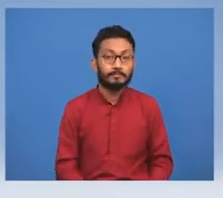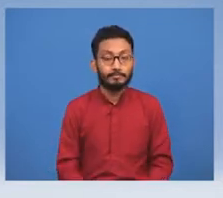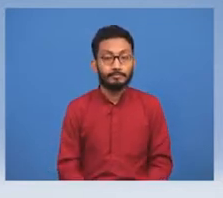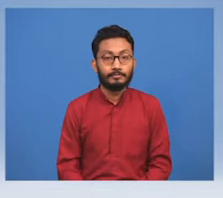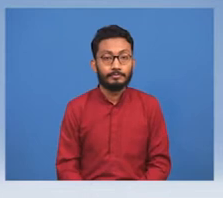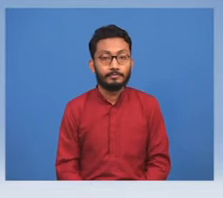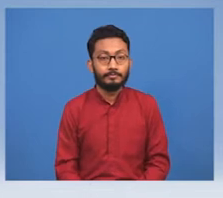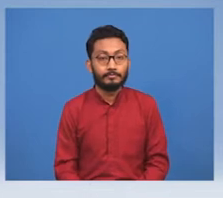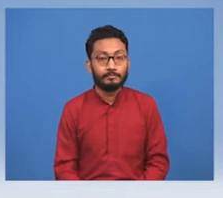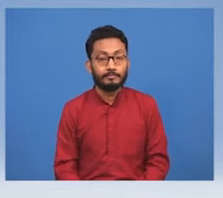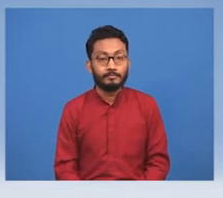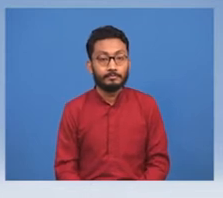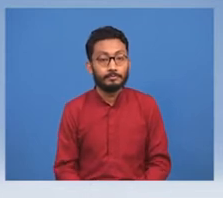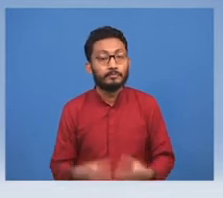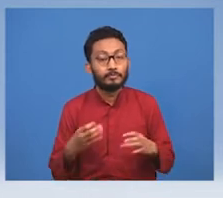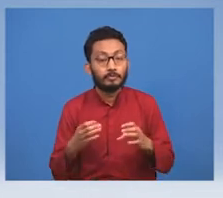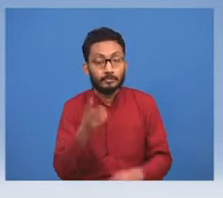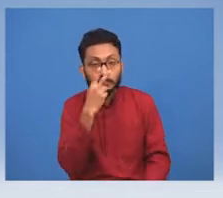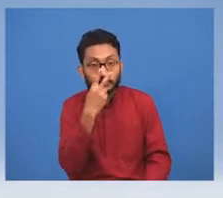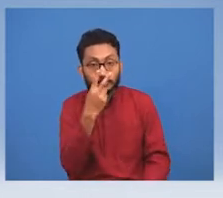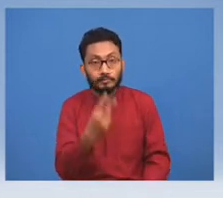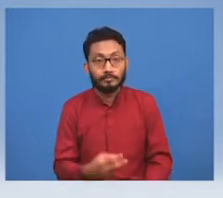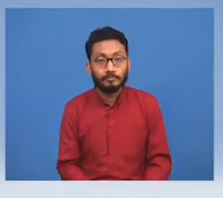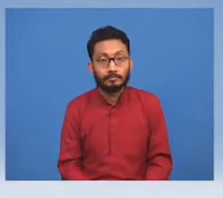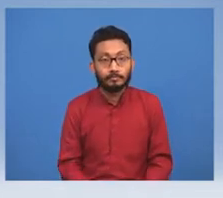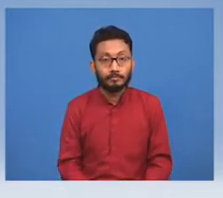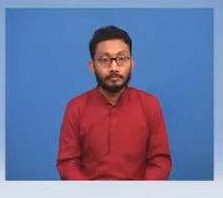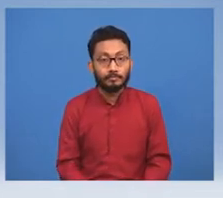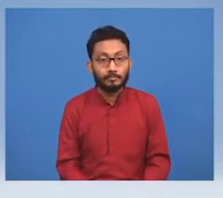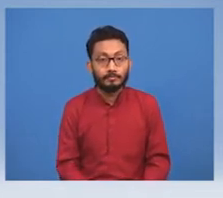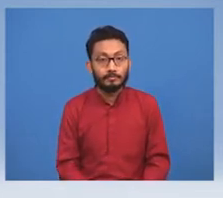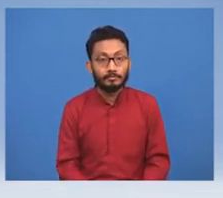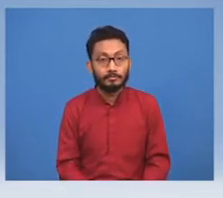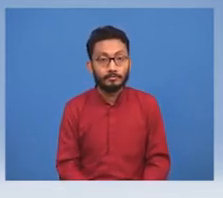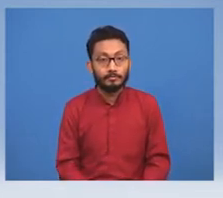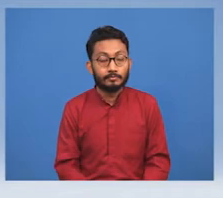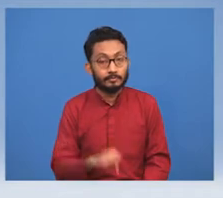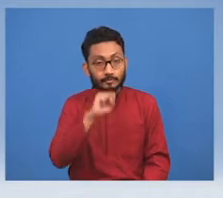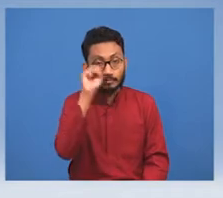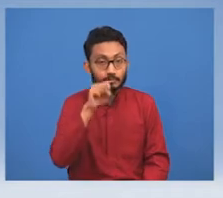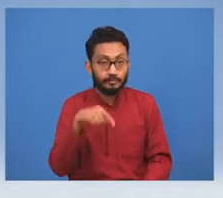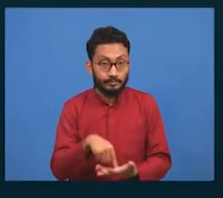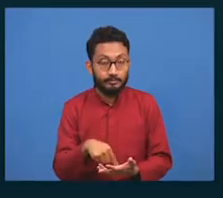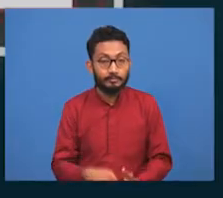berikut. Cuba anda perhatikan stimulus yang telah diberikan. Soalannya ialah,